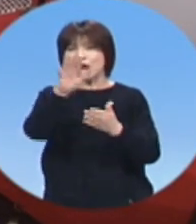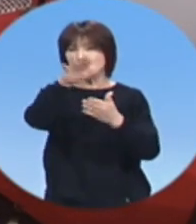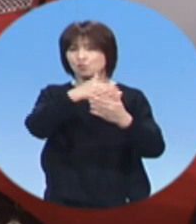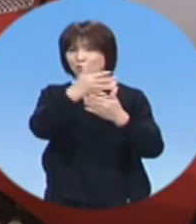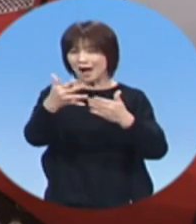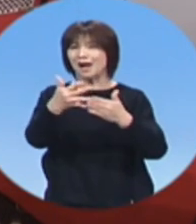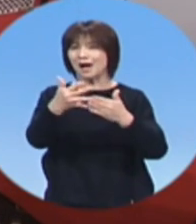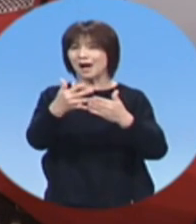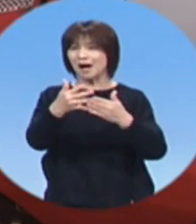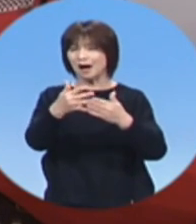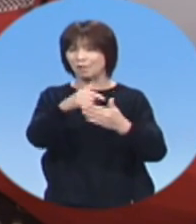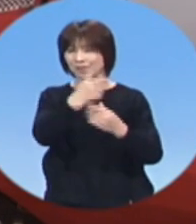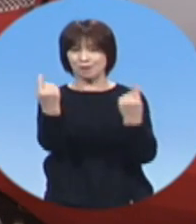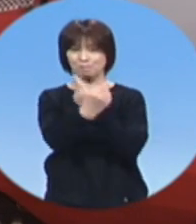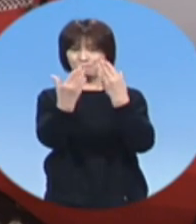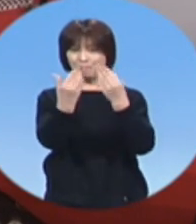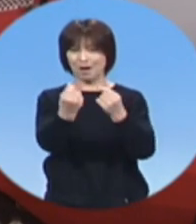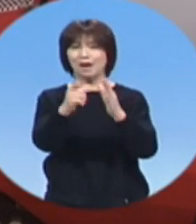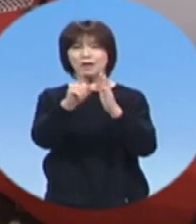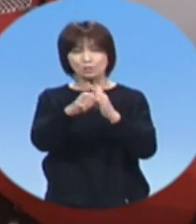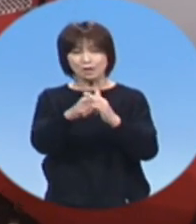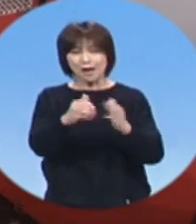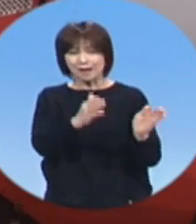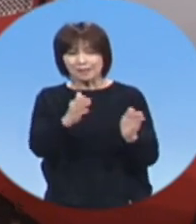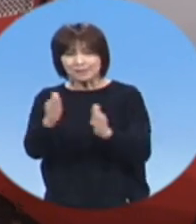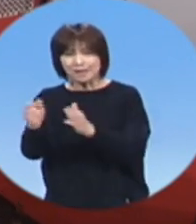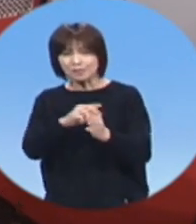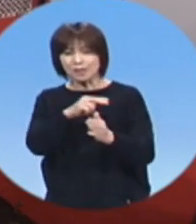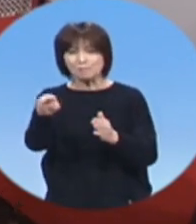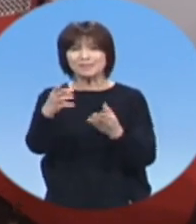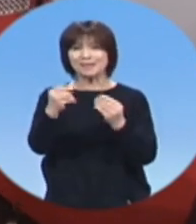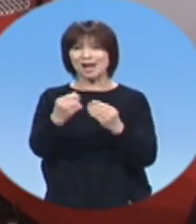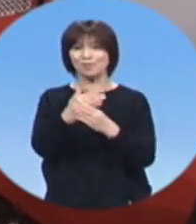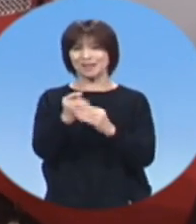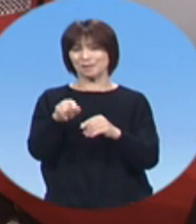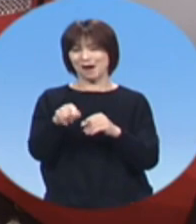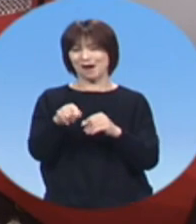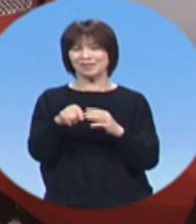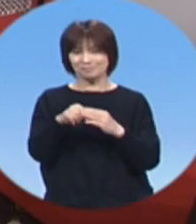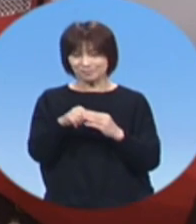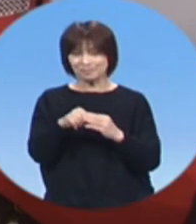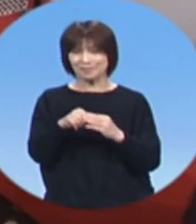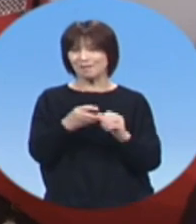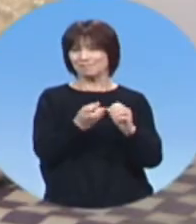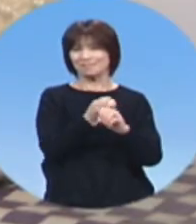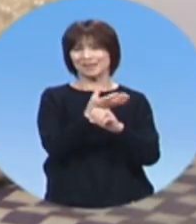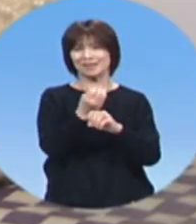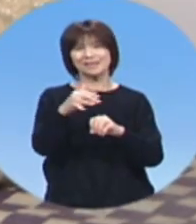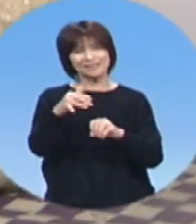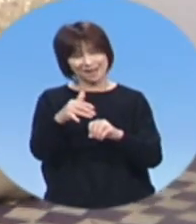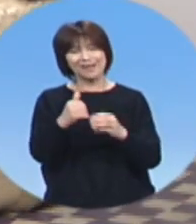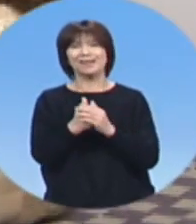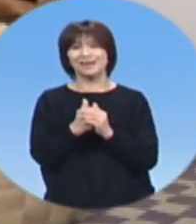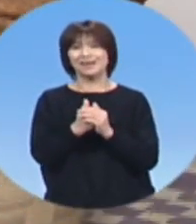を大修理したんですが、それでそこを片付けたら出てきたおひな様なんですよ。 お宝ですね。